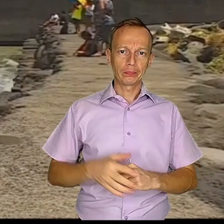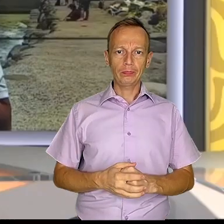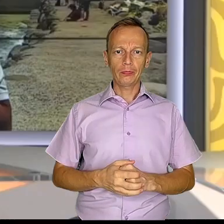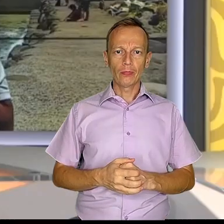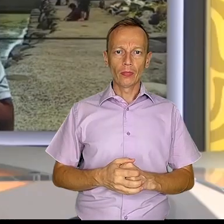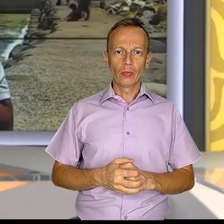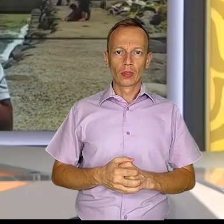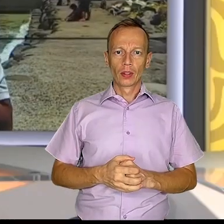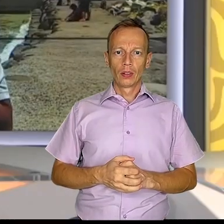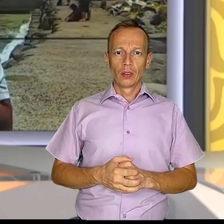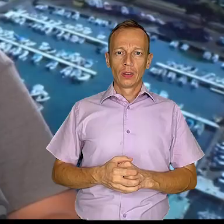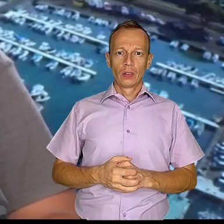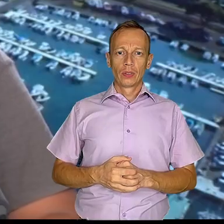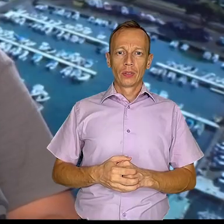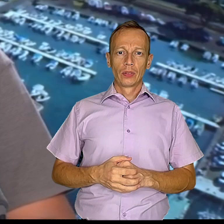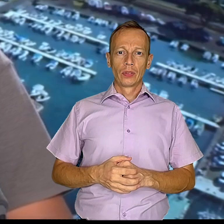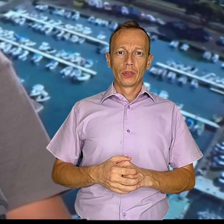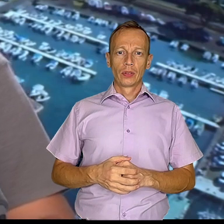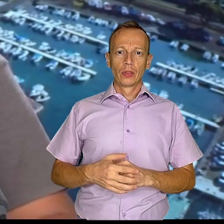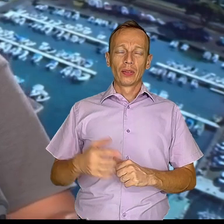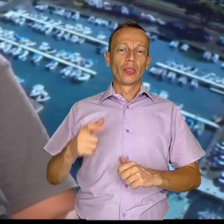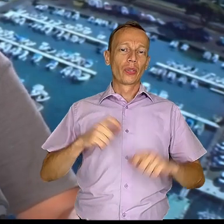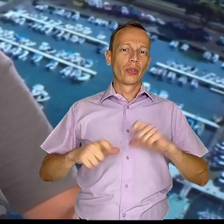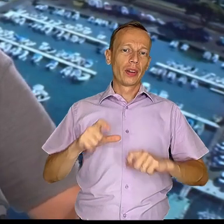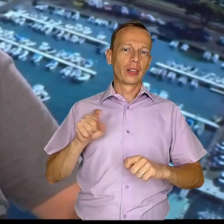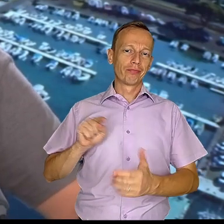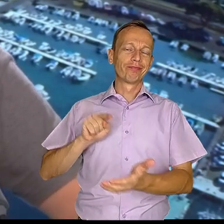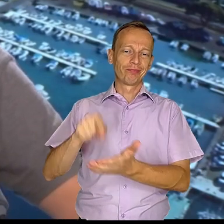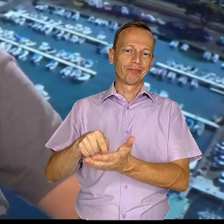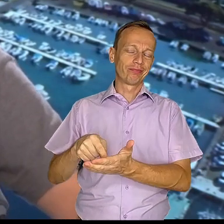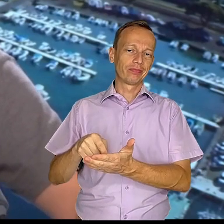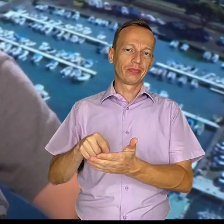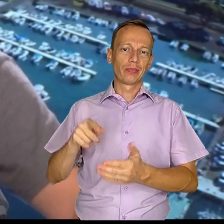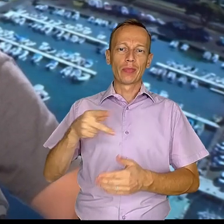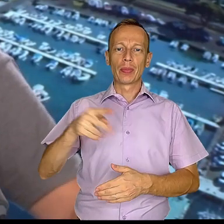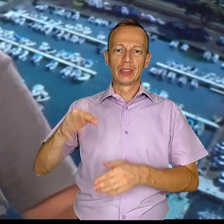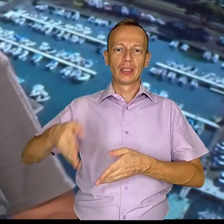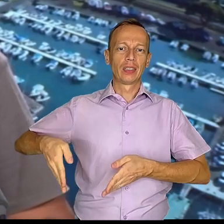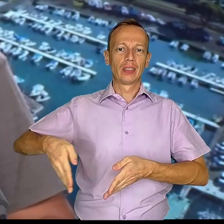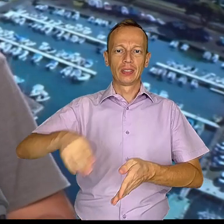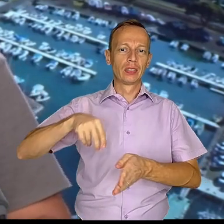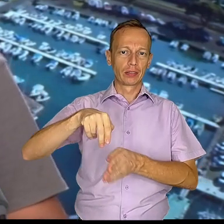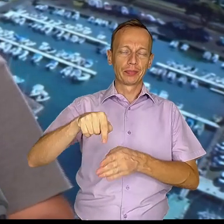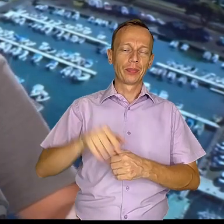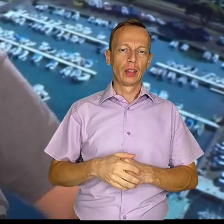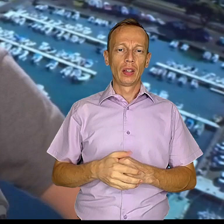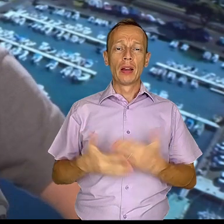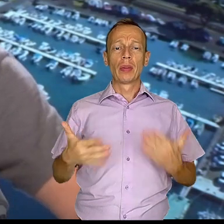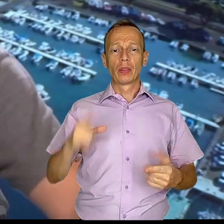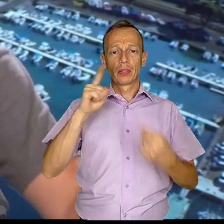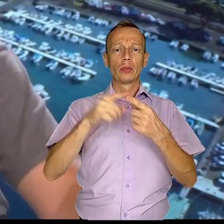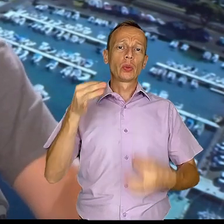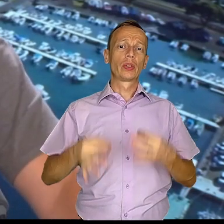deuil correctement. Et comme vous pouvez le voir, nous avons retrouvé notre ami et collègue journaliste à la digue de Papeete. Au